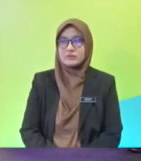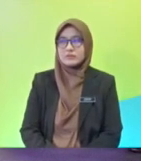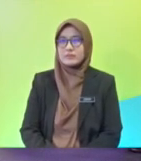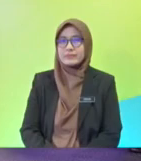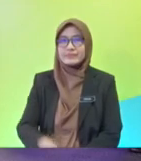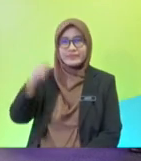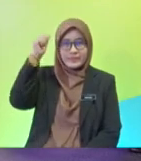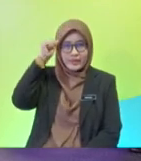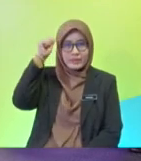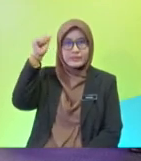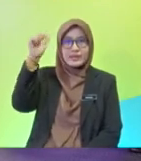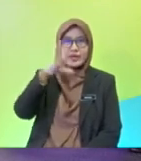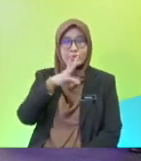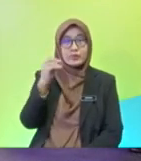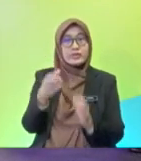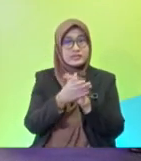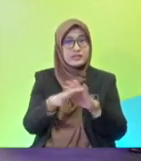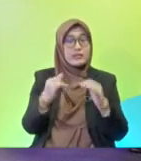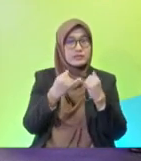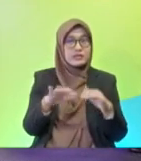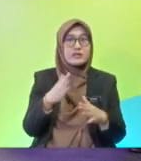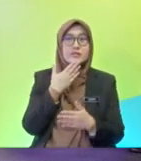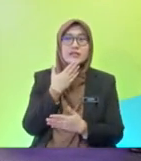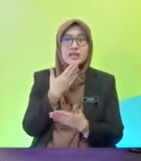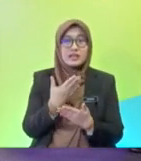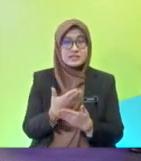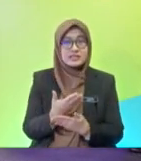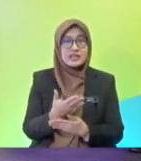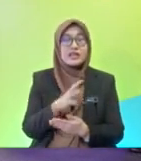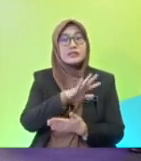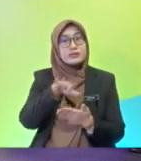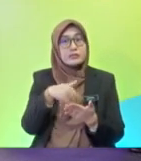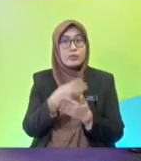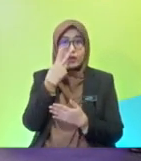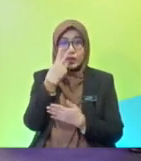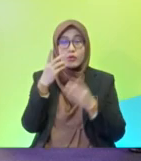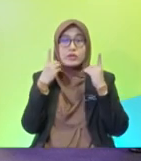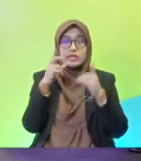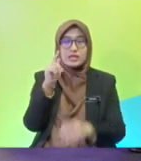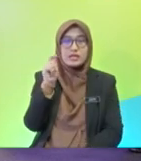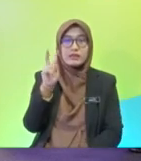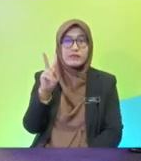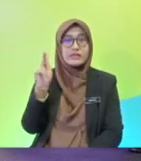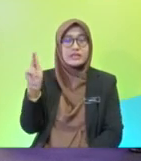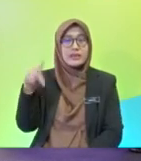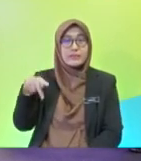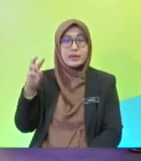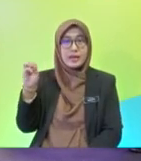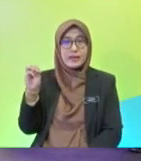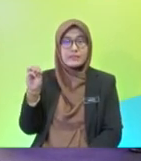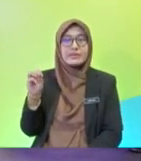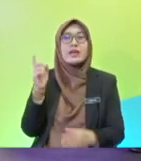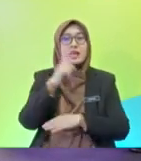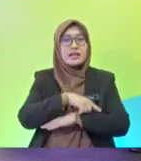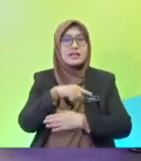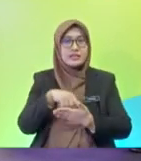Assalamualaikum salam sejahtera terima kasih kepada semua yang sudah menonton di TV host Anda pada